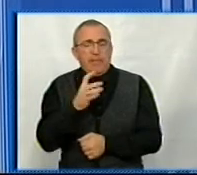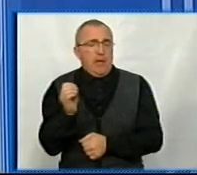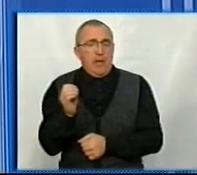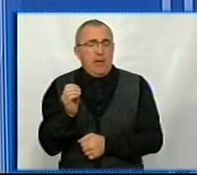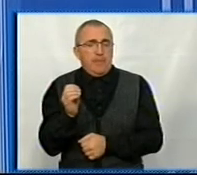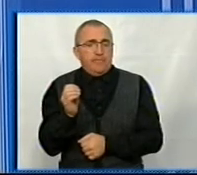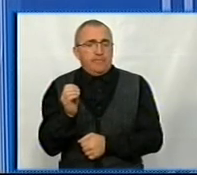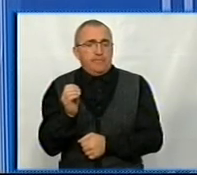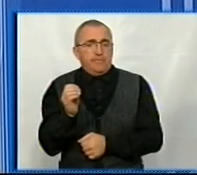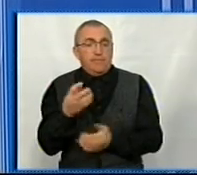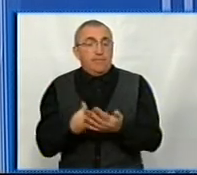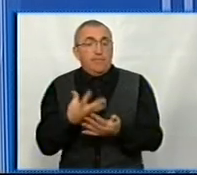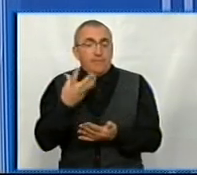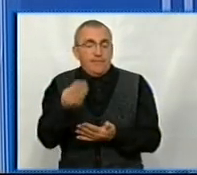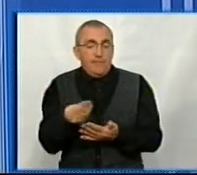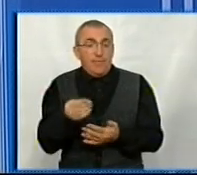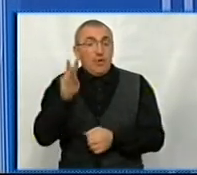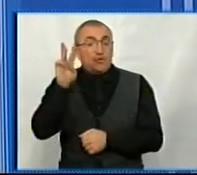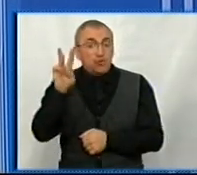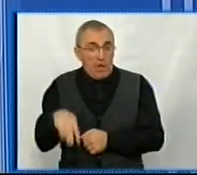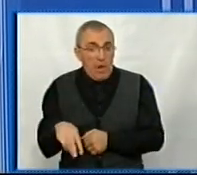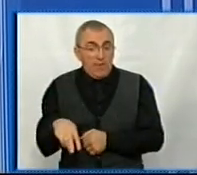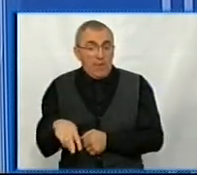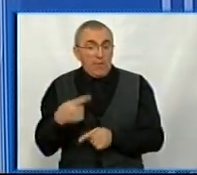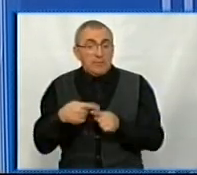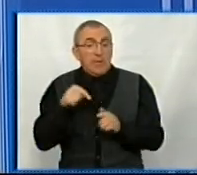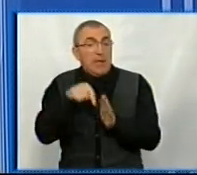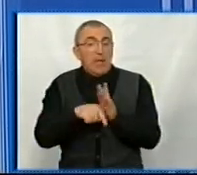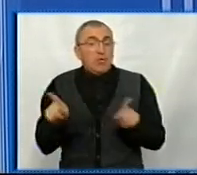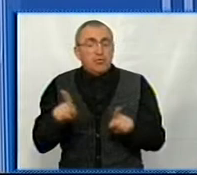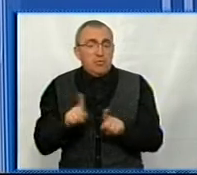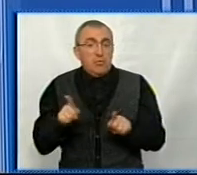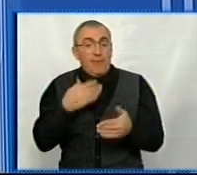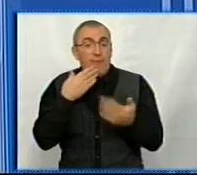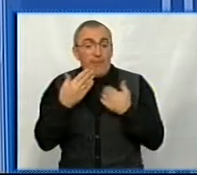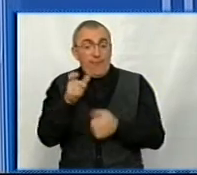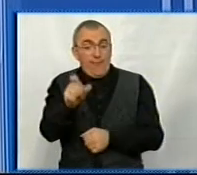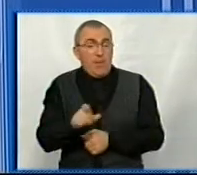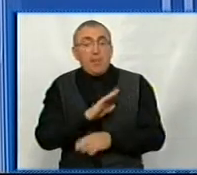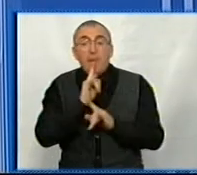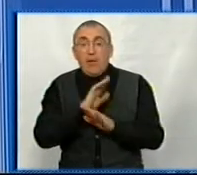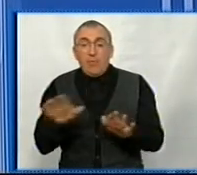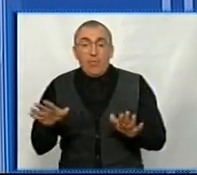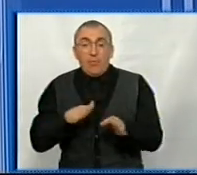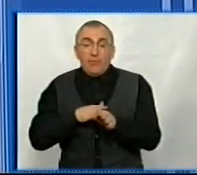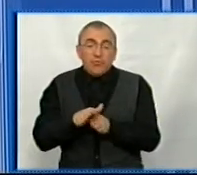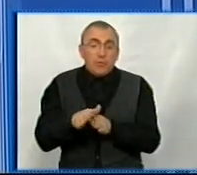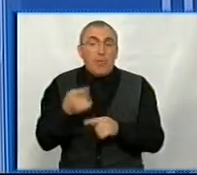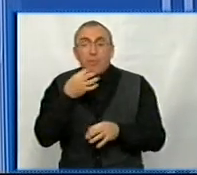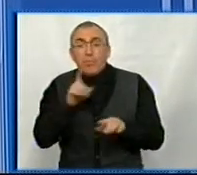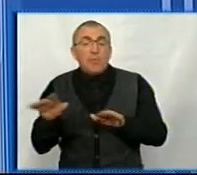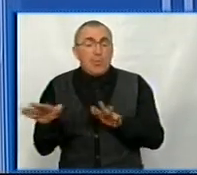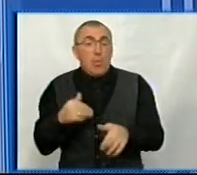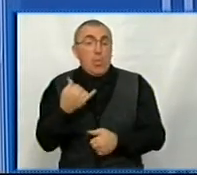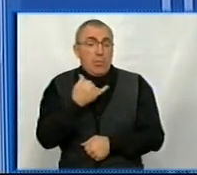не сплачуєте, наприклад, штраф, так, це не значить, що відносно вас не буде вчинено будь-яких дій. У